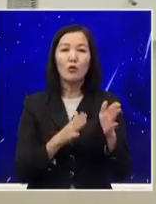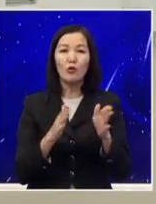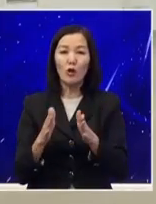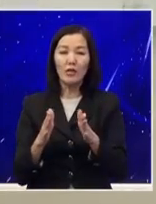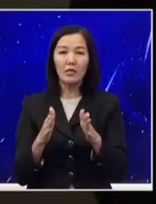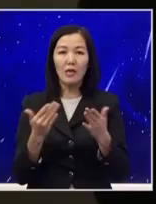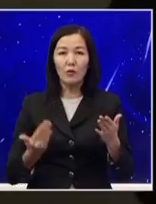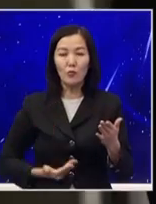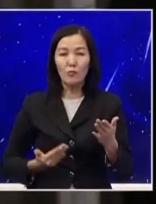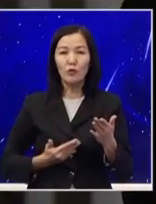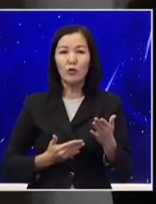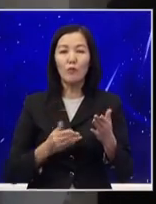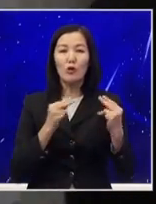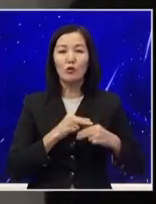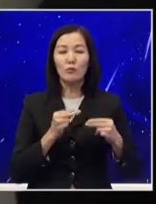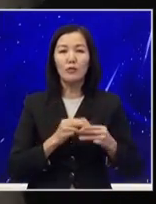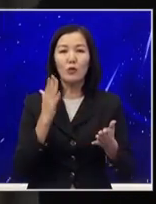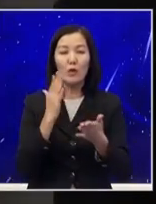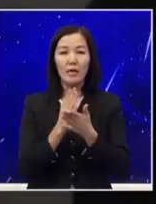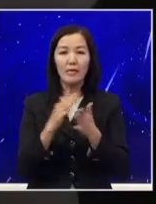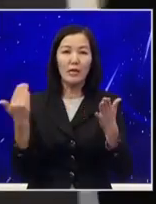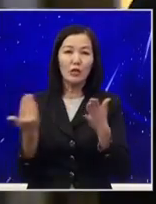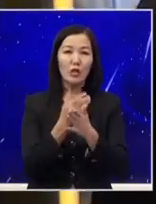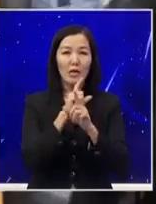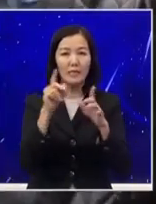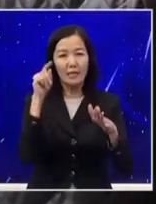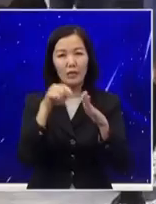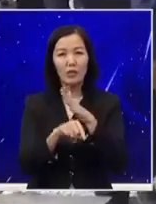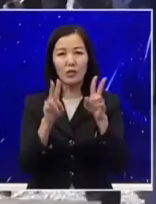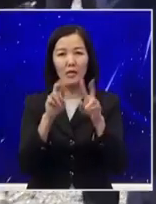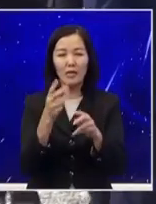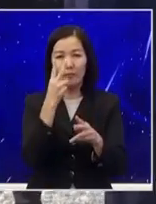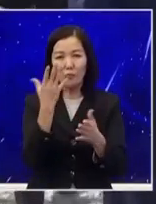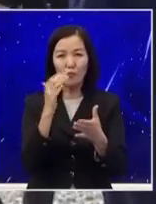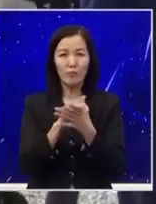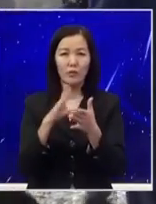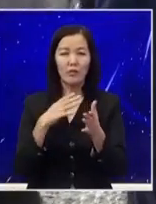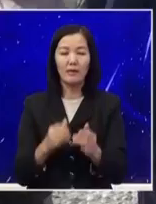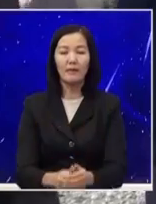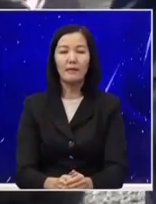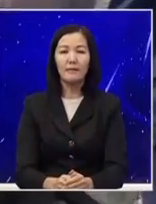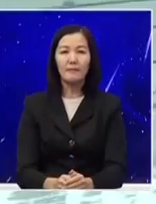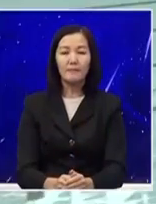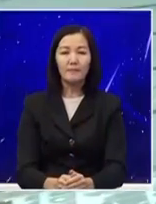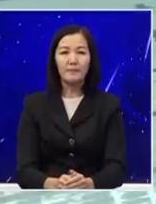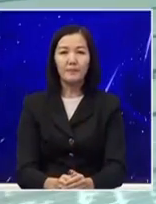жағы да қарастырылған. Үкімет өкілі жаңа нысанның ішін аралап көріп шықты.